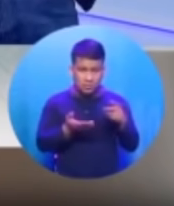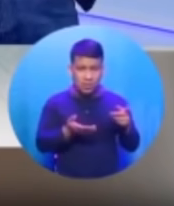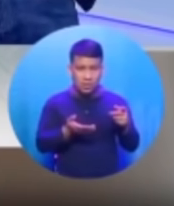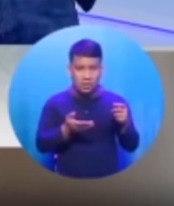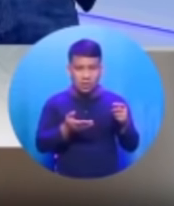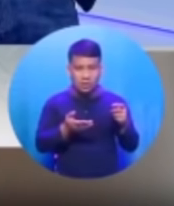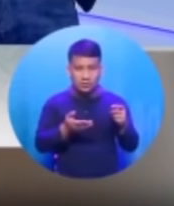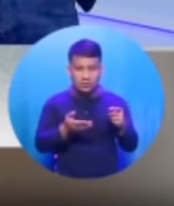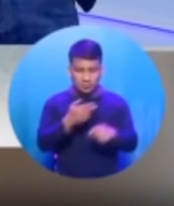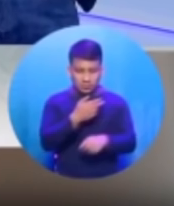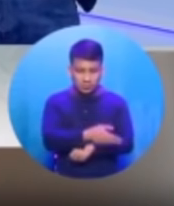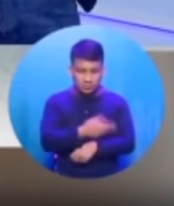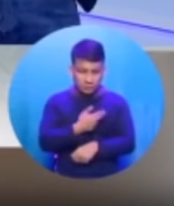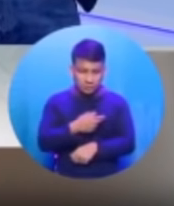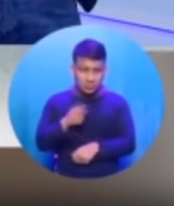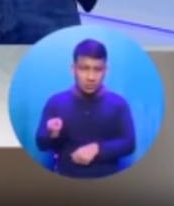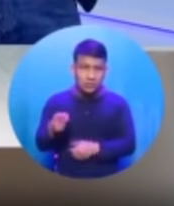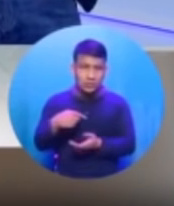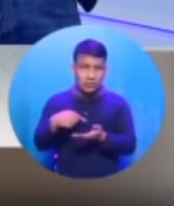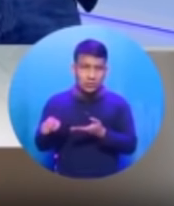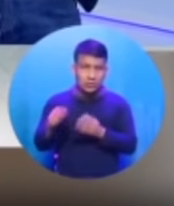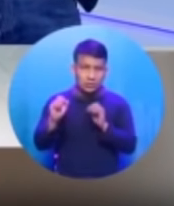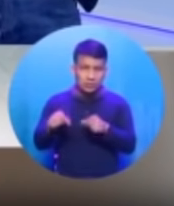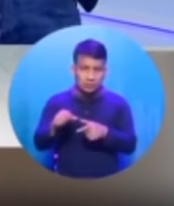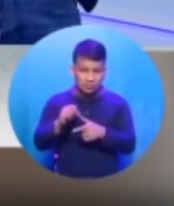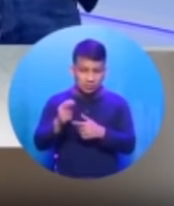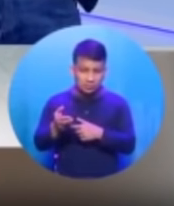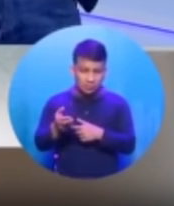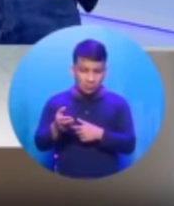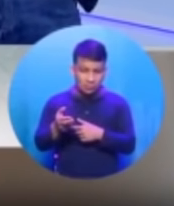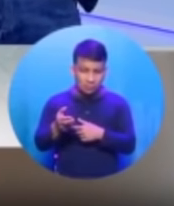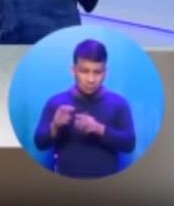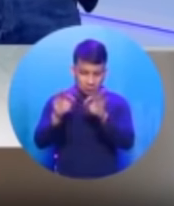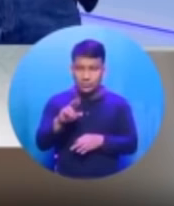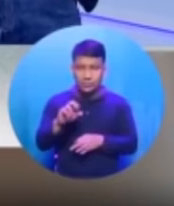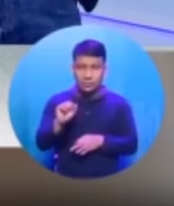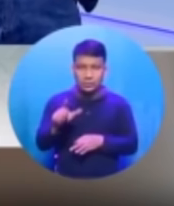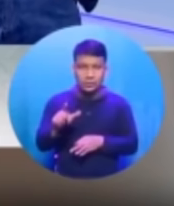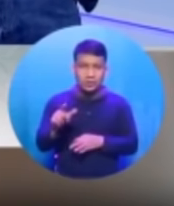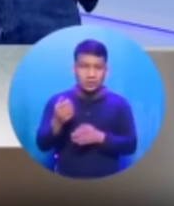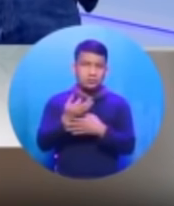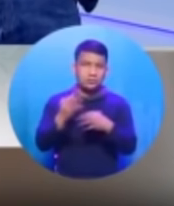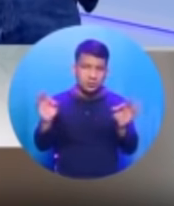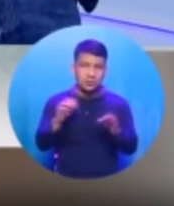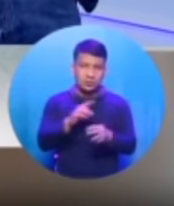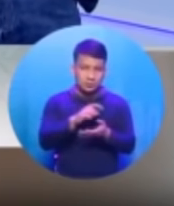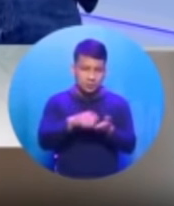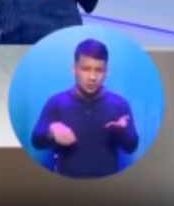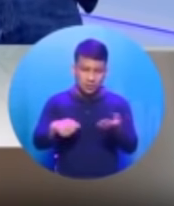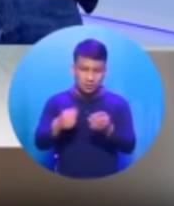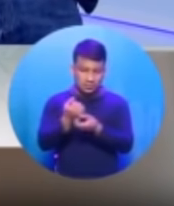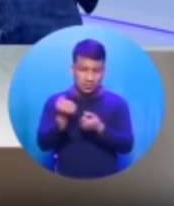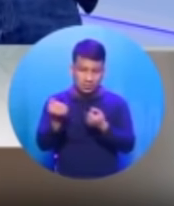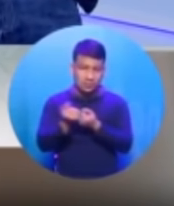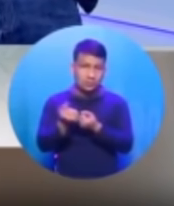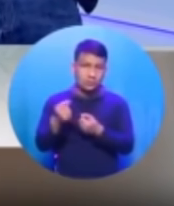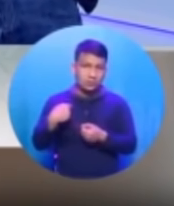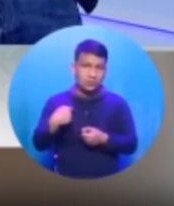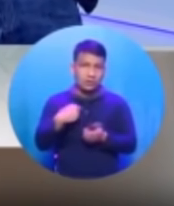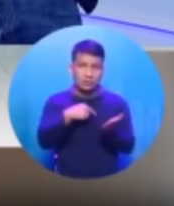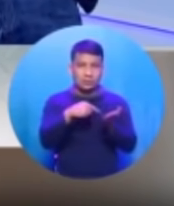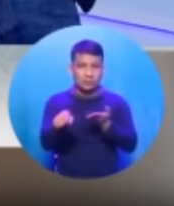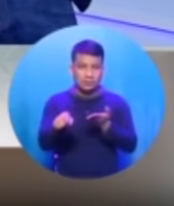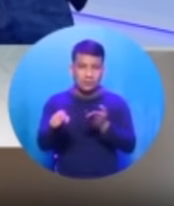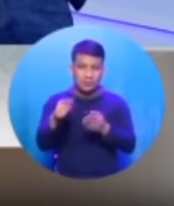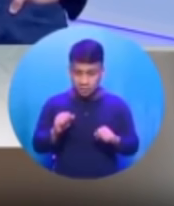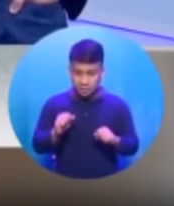po, sir. Hospitalization and dun po sa coronaria, sir, is yun po ang kinuha namin is soldered po namin